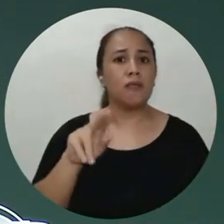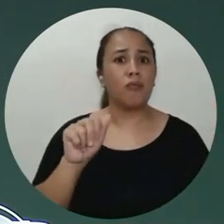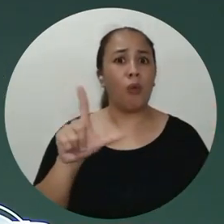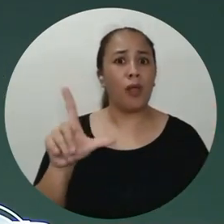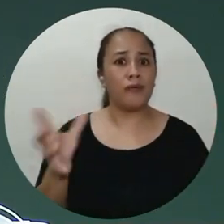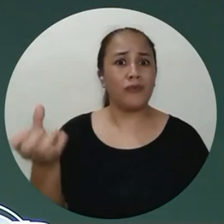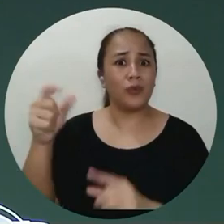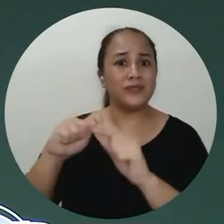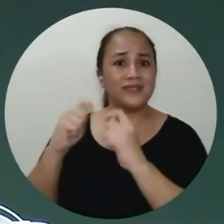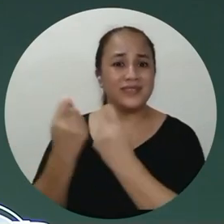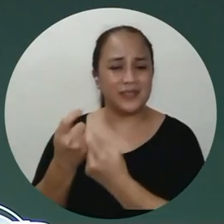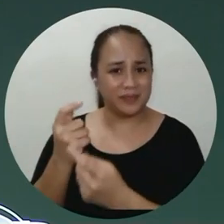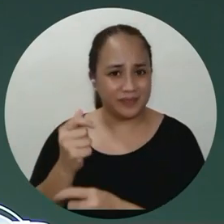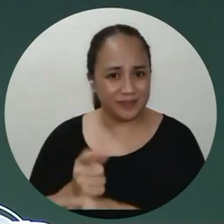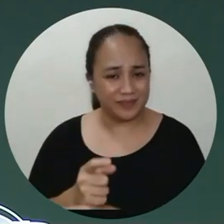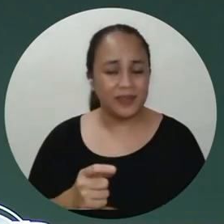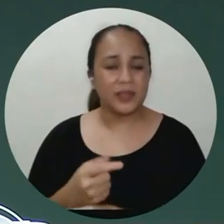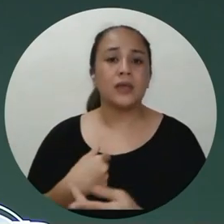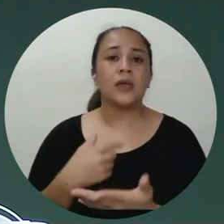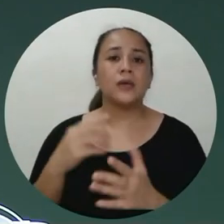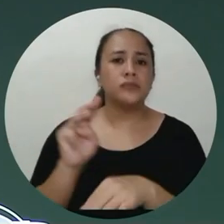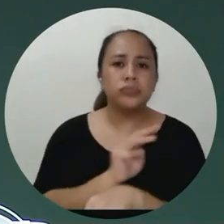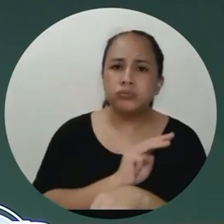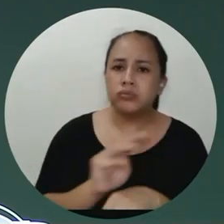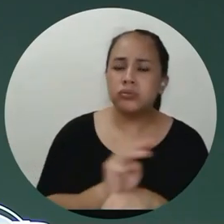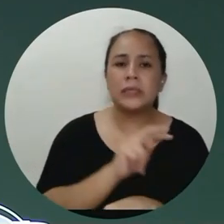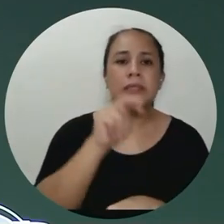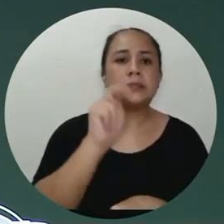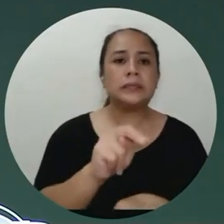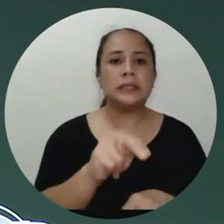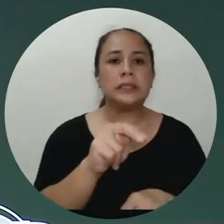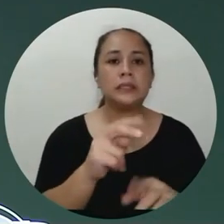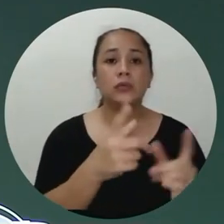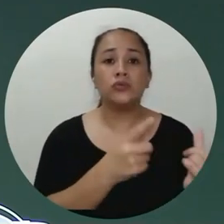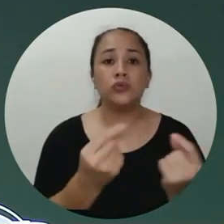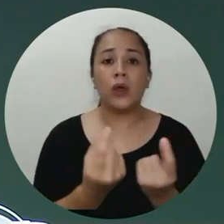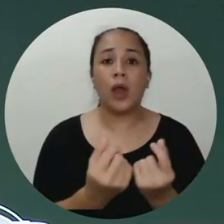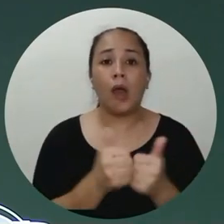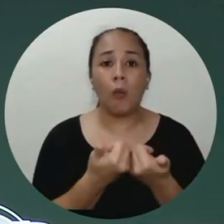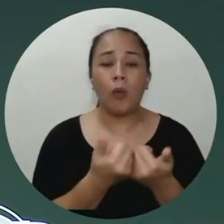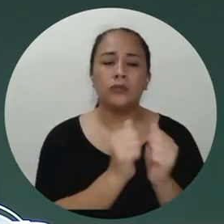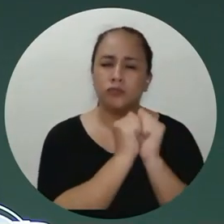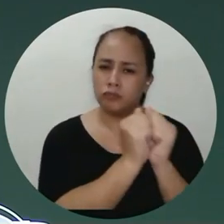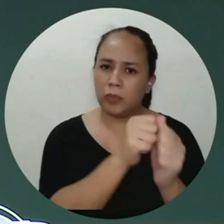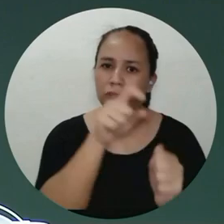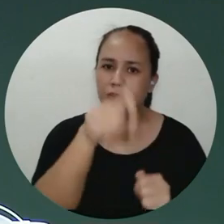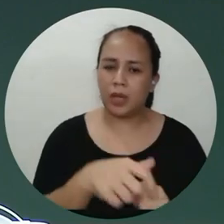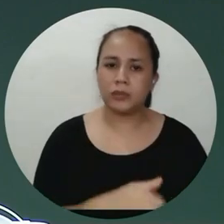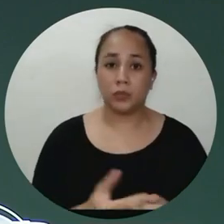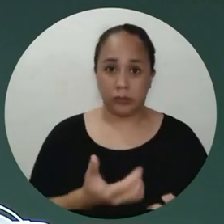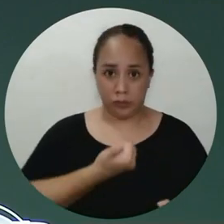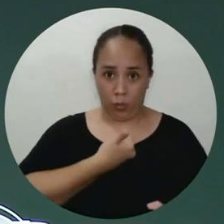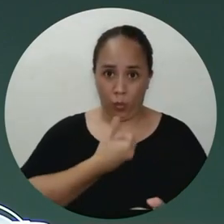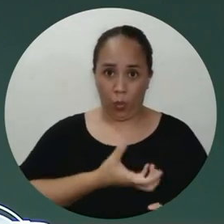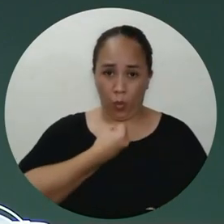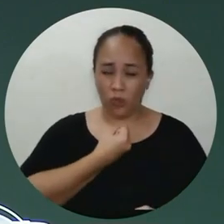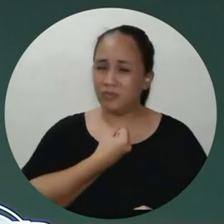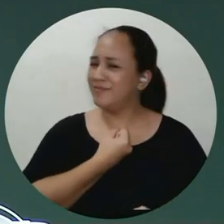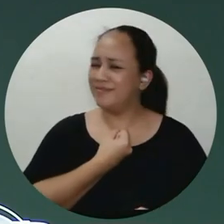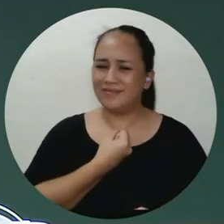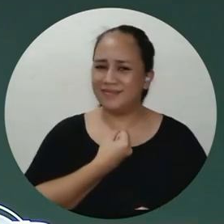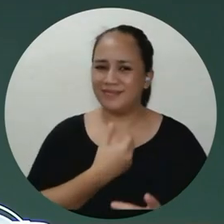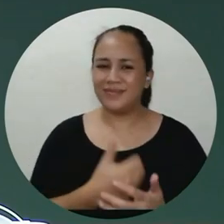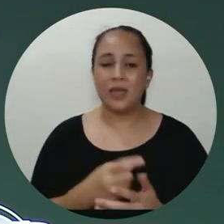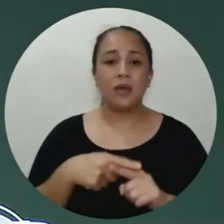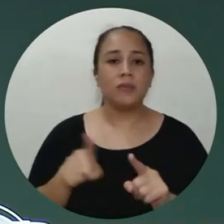사역은 같이 해야 되는 거예요. Ministry needs to be done together. 그 혼자 한다 그건 틀린 거예요. To do it by yourself, that is incorrect. 성령 안 해요. That the